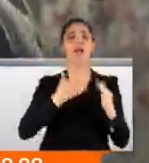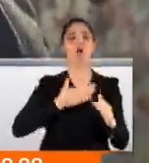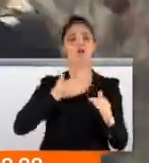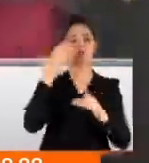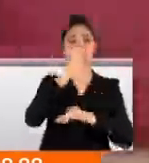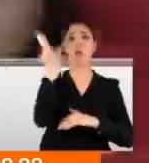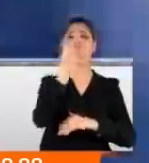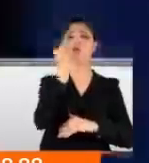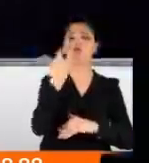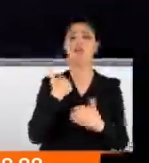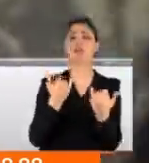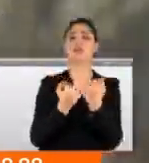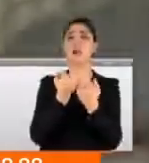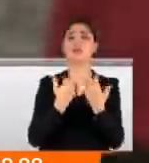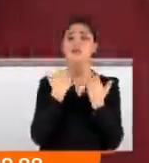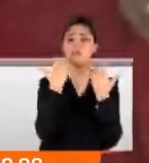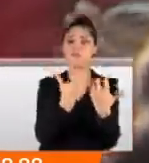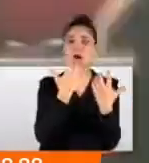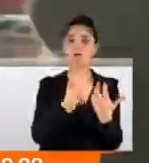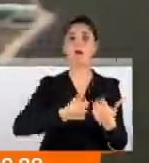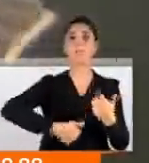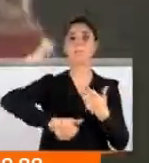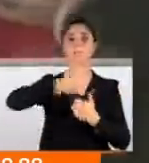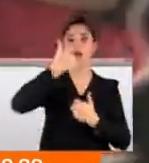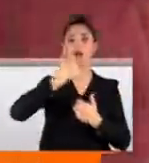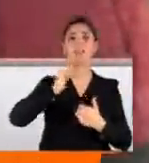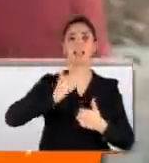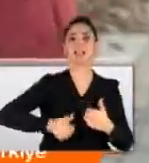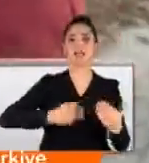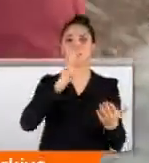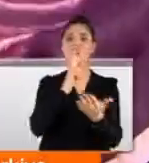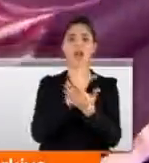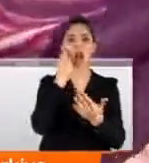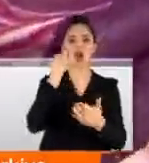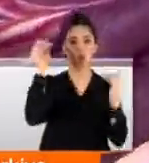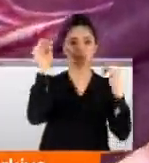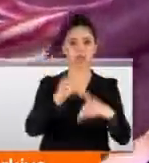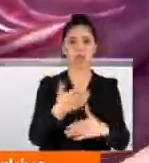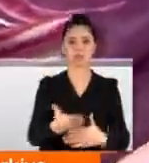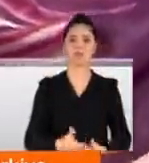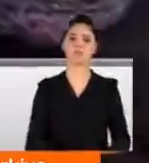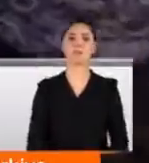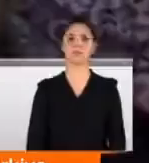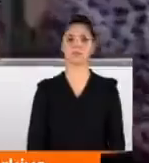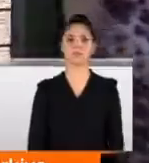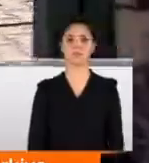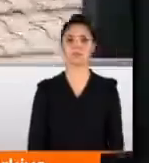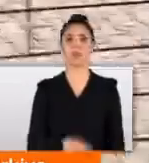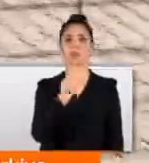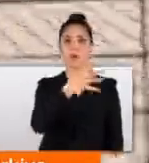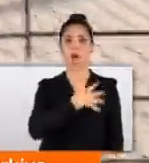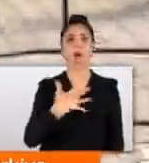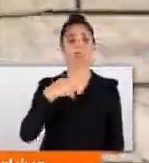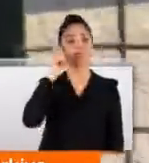ben ona kardeşlik bakanlık bakanlık ve savcılık kararıyla buraya yerleşti. Seviyorlarmış, göstermiyorlar. Bu